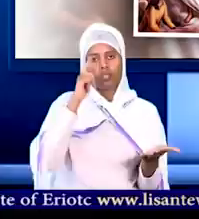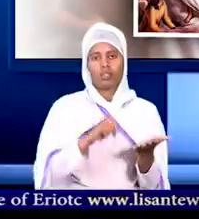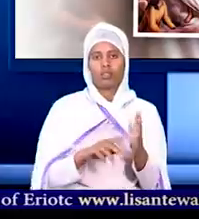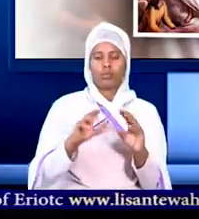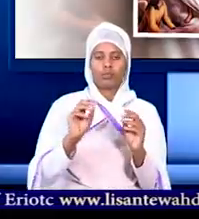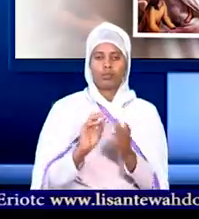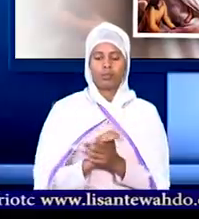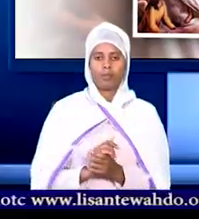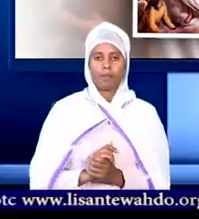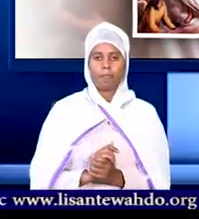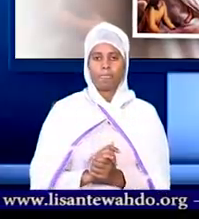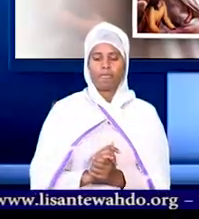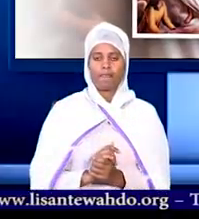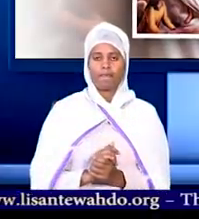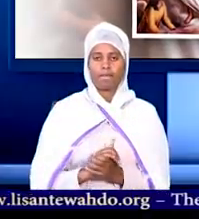በለ።